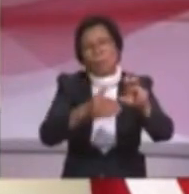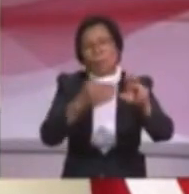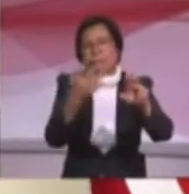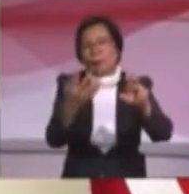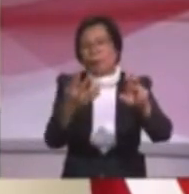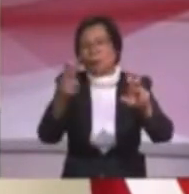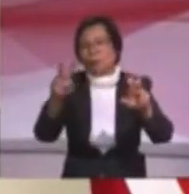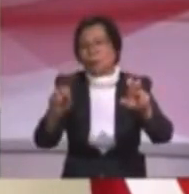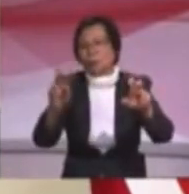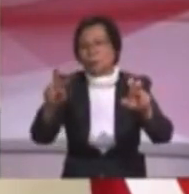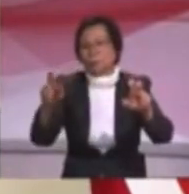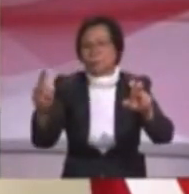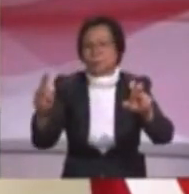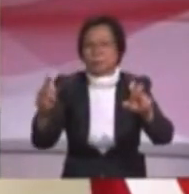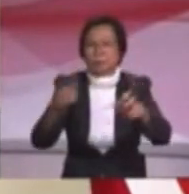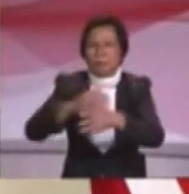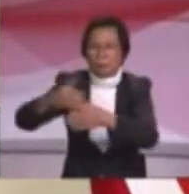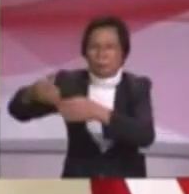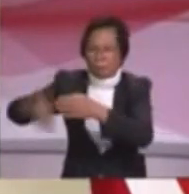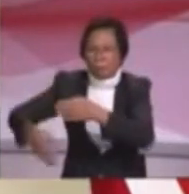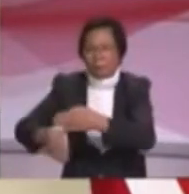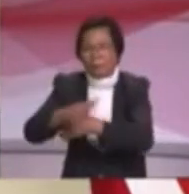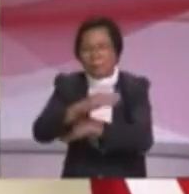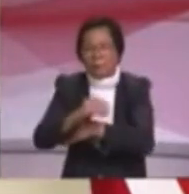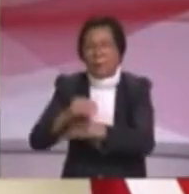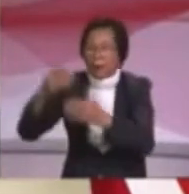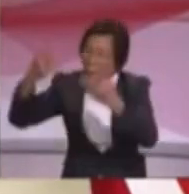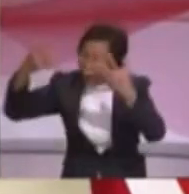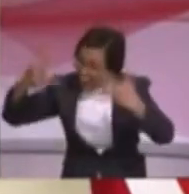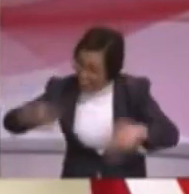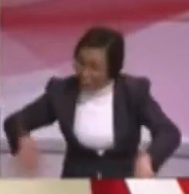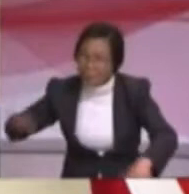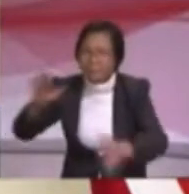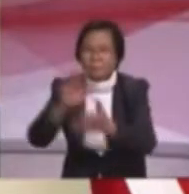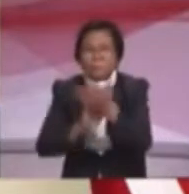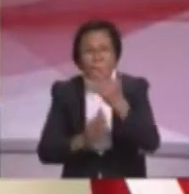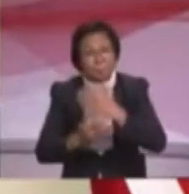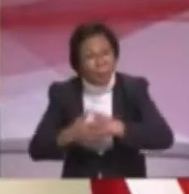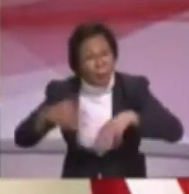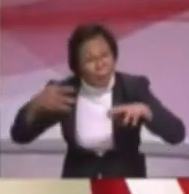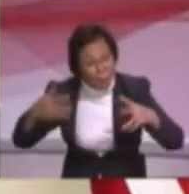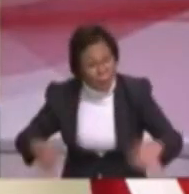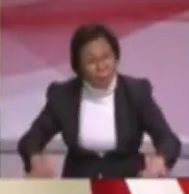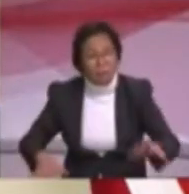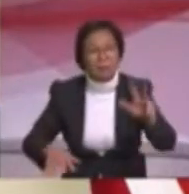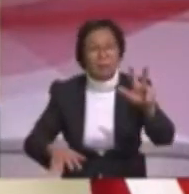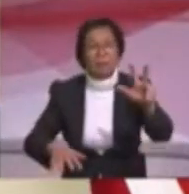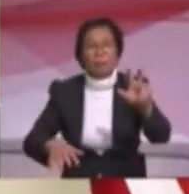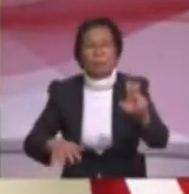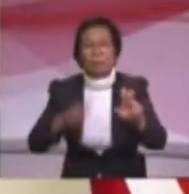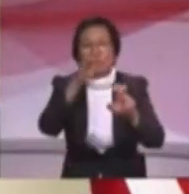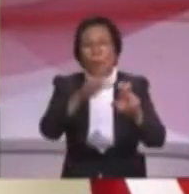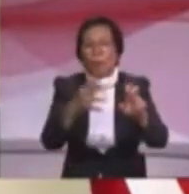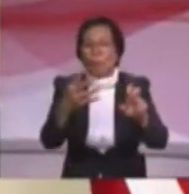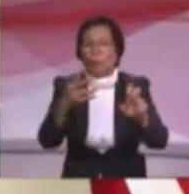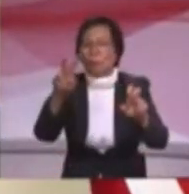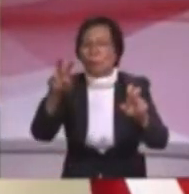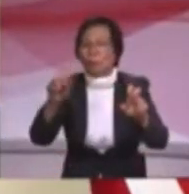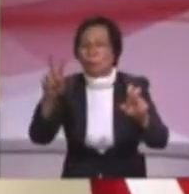30 April 2021 dan selesai saja 30 April 2021 dijangka